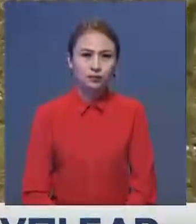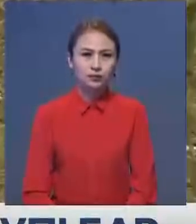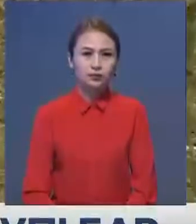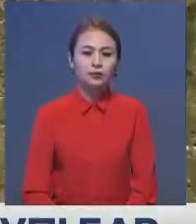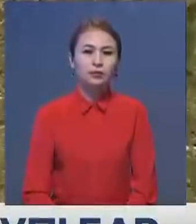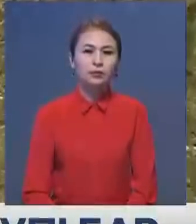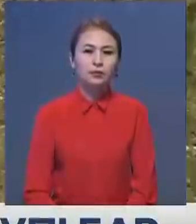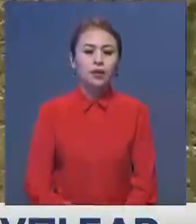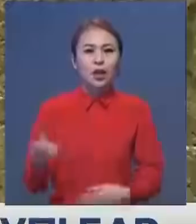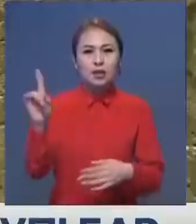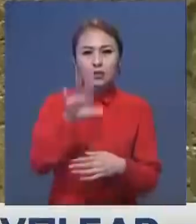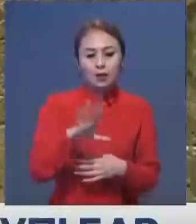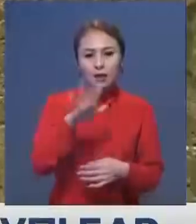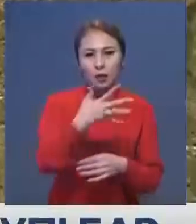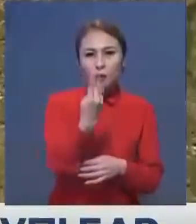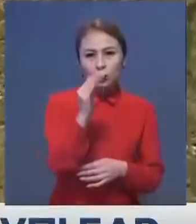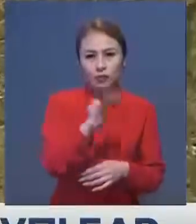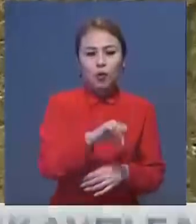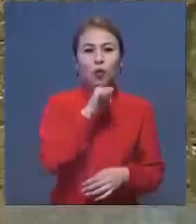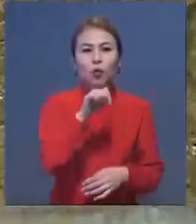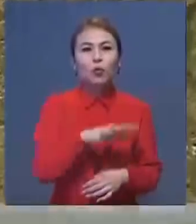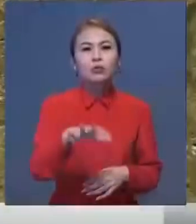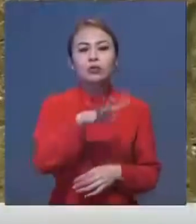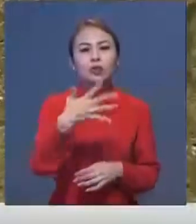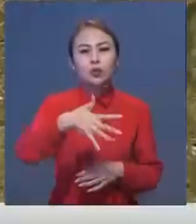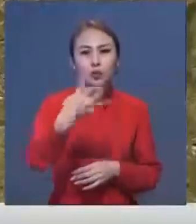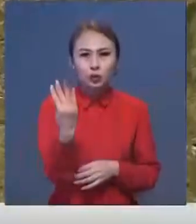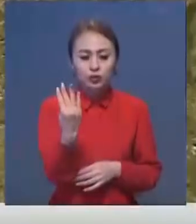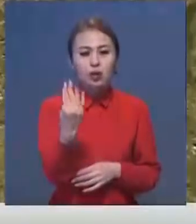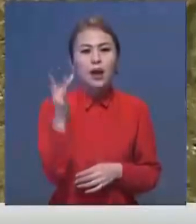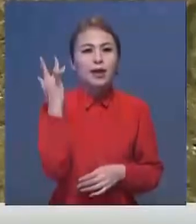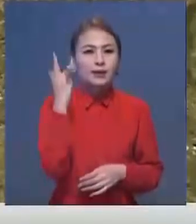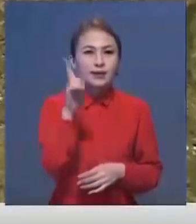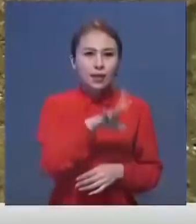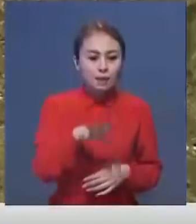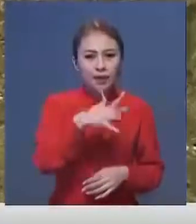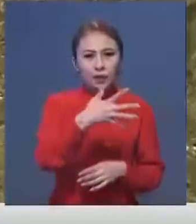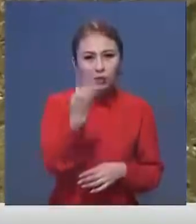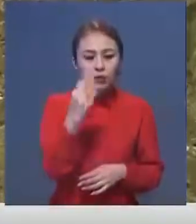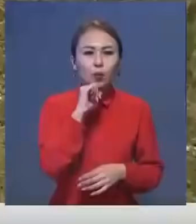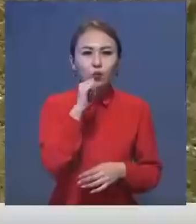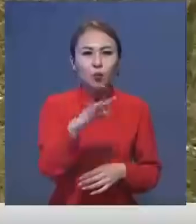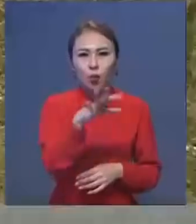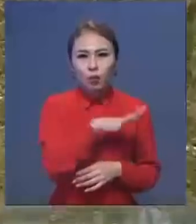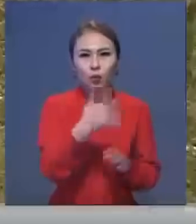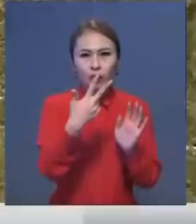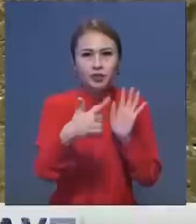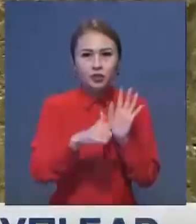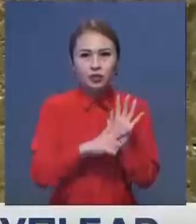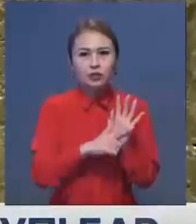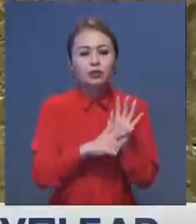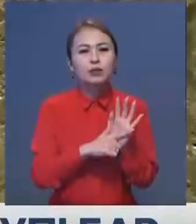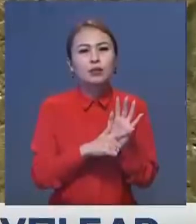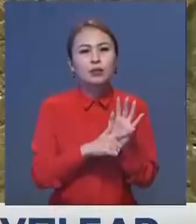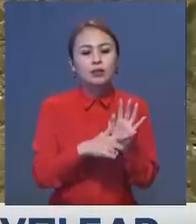Батыс Қазақстан облысында 54 мың, Қостанай облысында 54, Батыс Қазақстан облысында 54, Қостанай облысында 37,